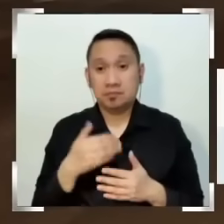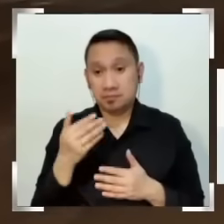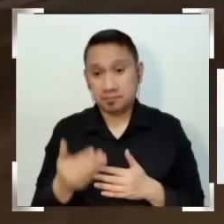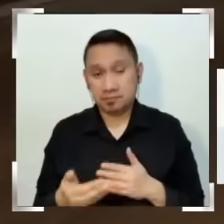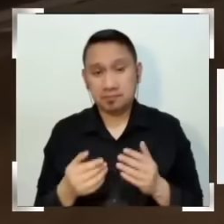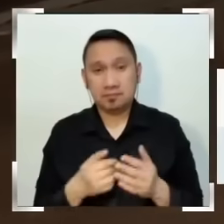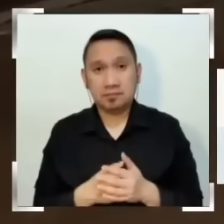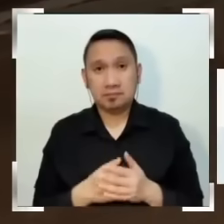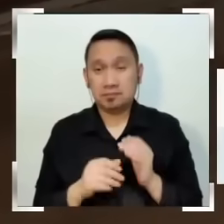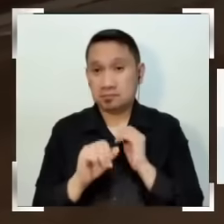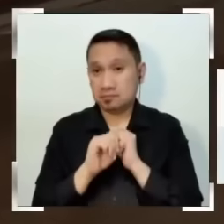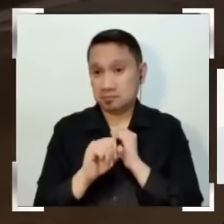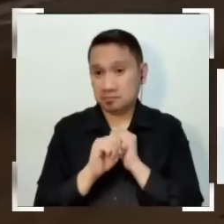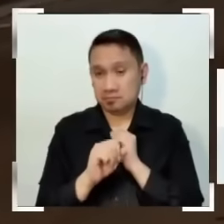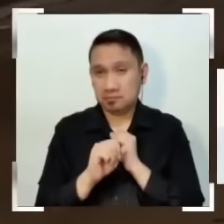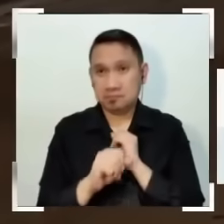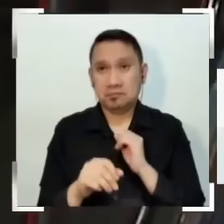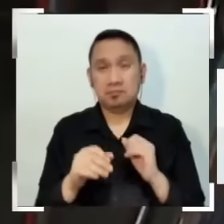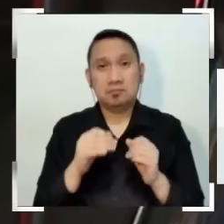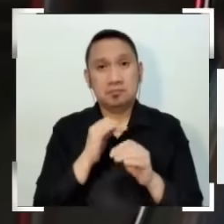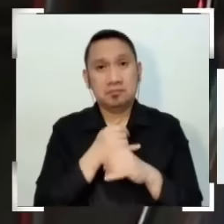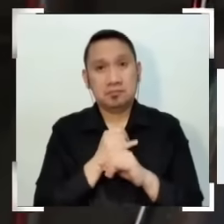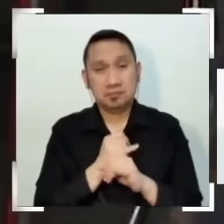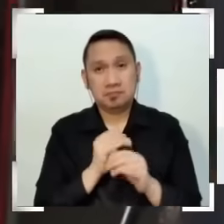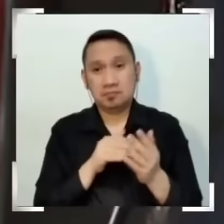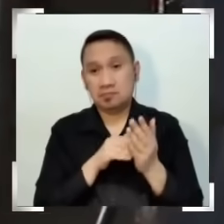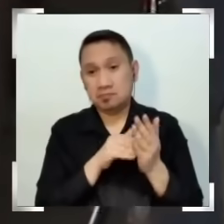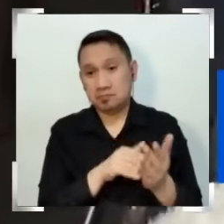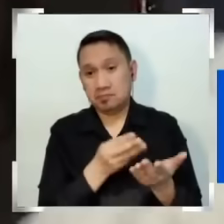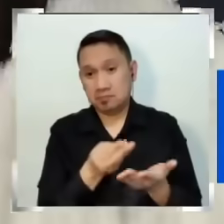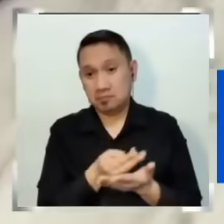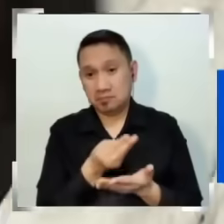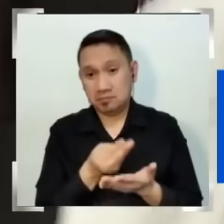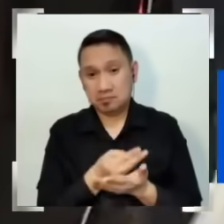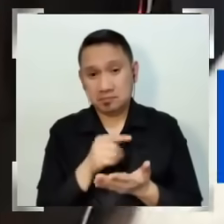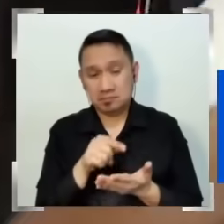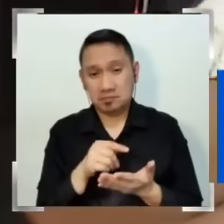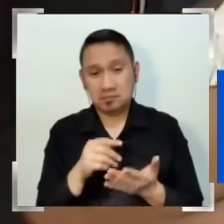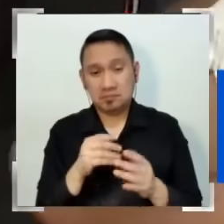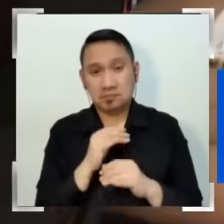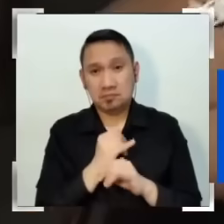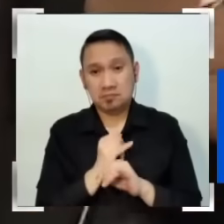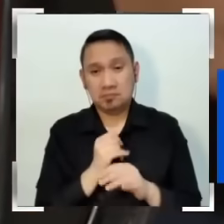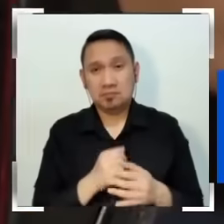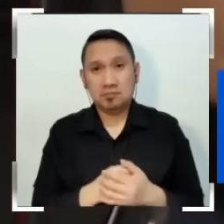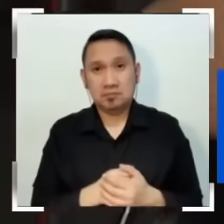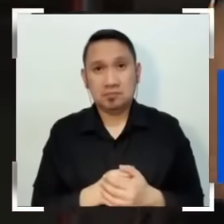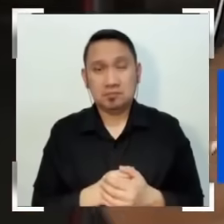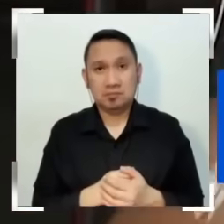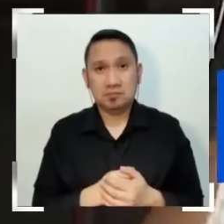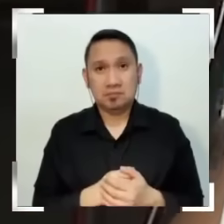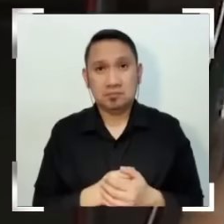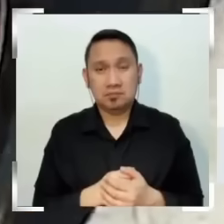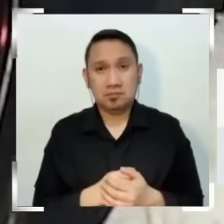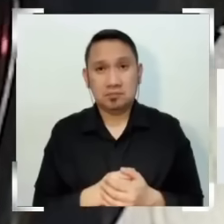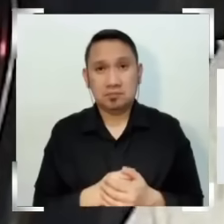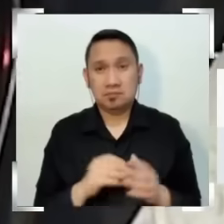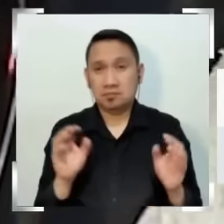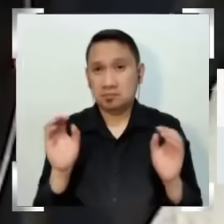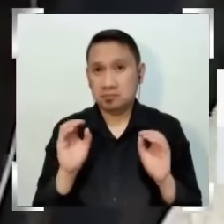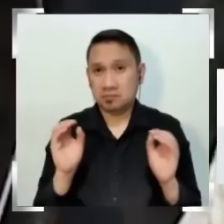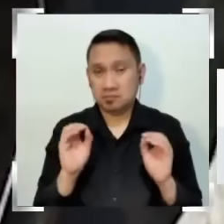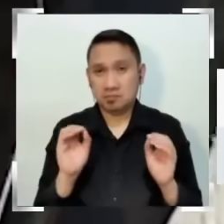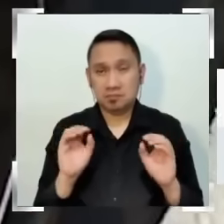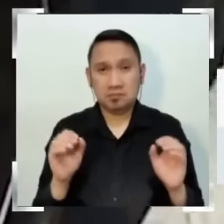mga tsuper laban sa PUV modernization. Pag hinarang lang kami, doon lang po kami titigil pasada. Wala naman po sa amin nangarang. Hindi po